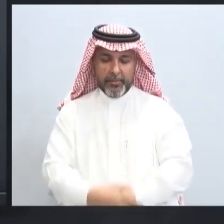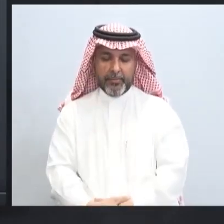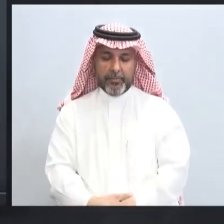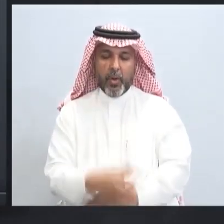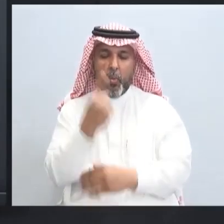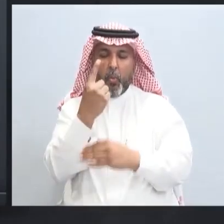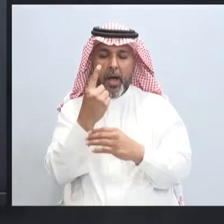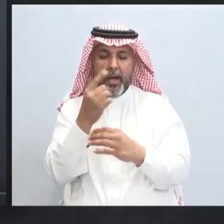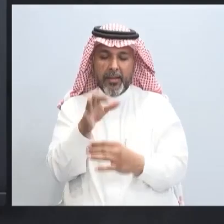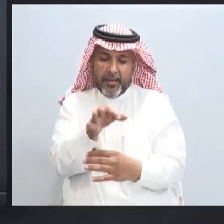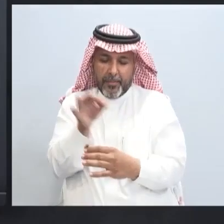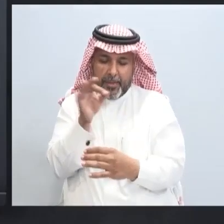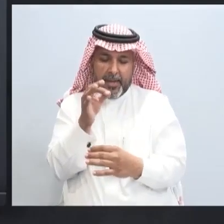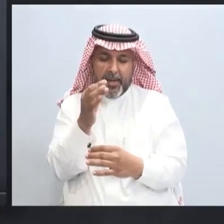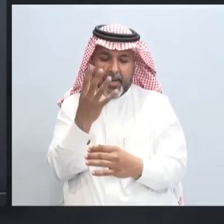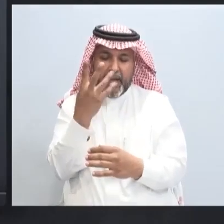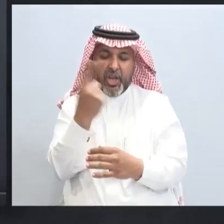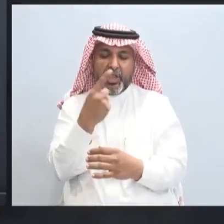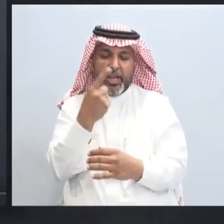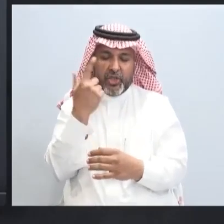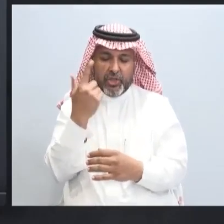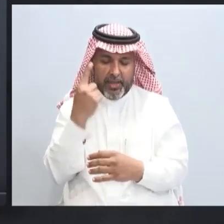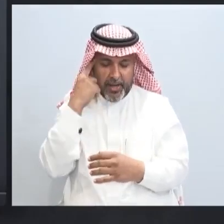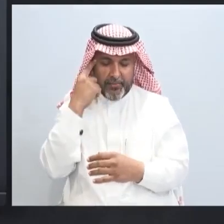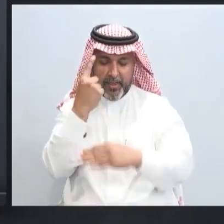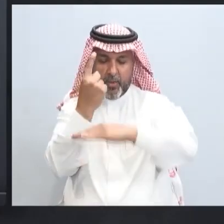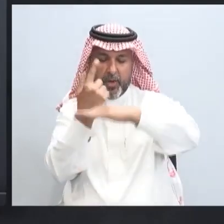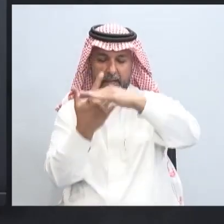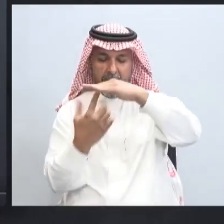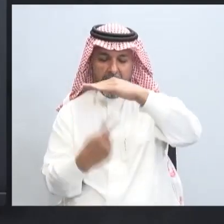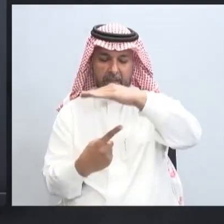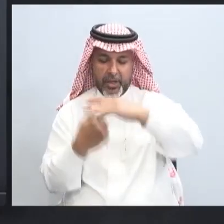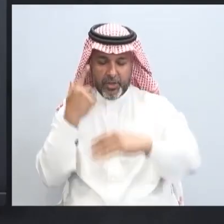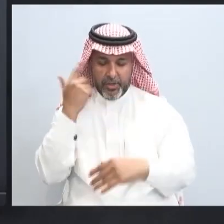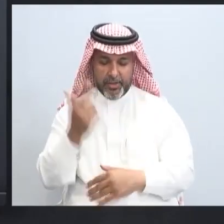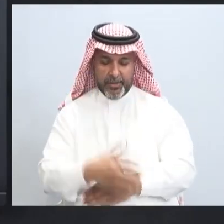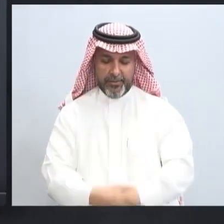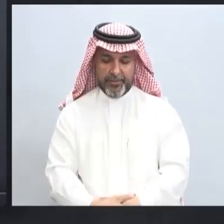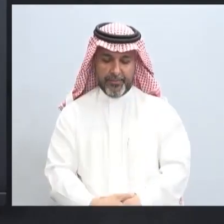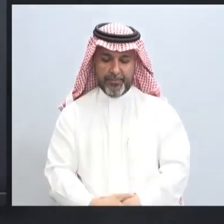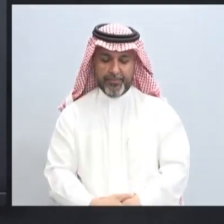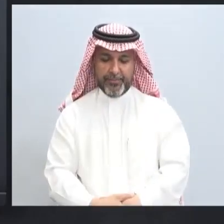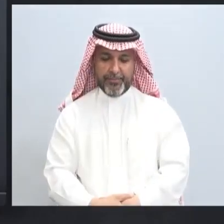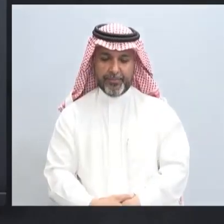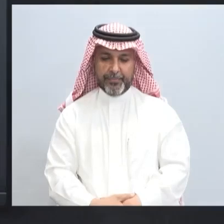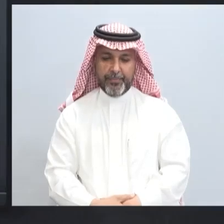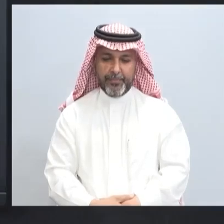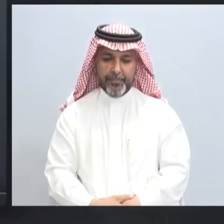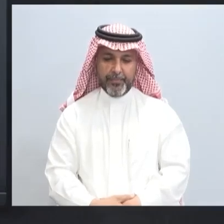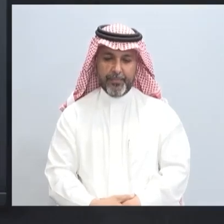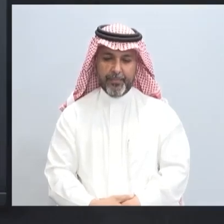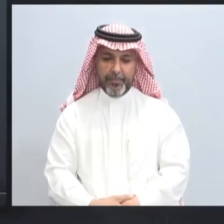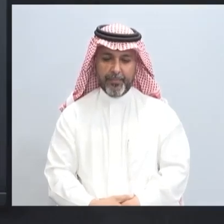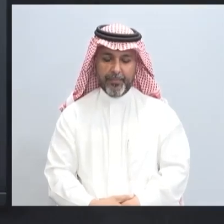واحد من اصل كم من اصل 11 لاعب فالناتج يصير يعني ممكن نحلها بشكل بديهي حتى دون الرجوع الى قوانين